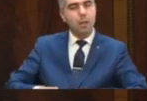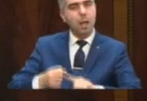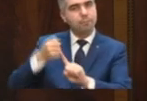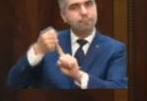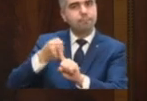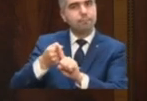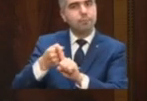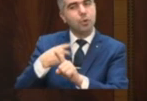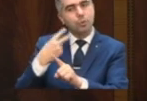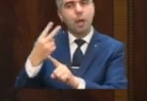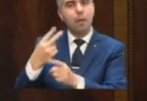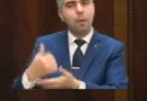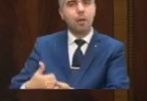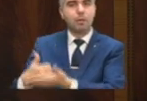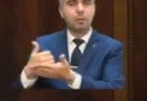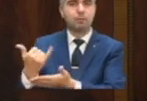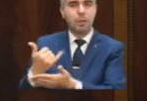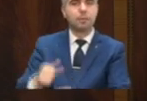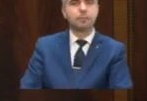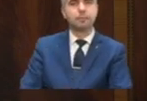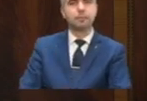فكروا بحال ديال هاد الناس. السيدة الوزيرة،